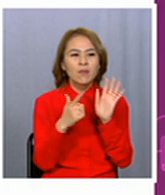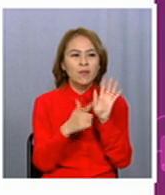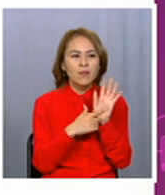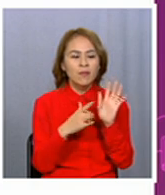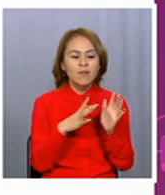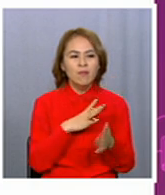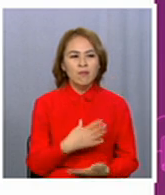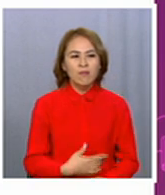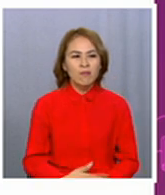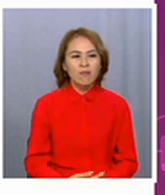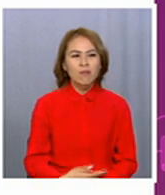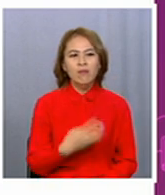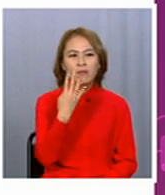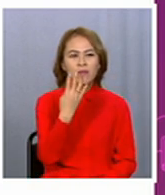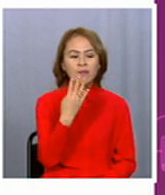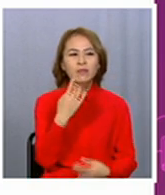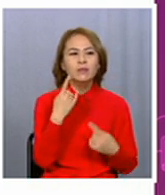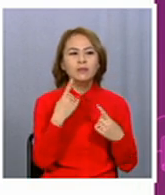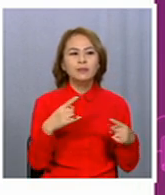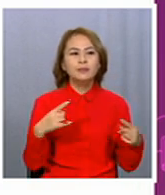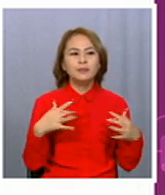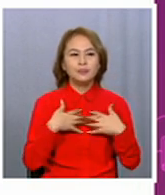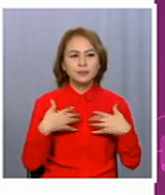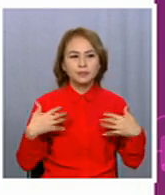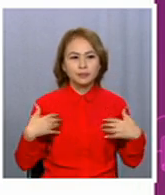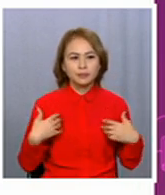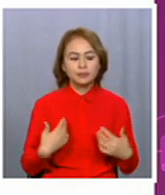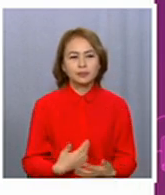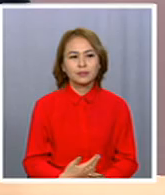Жетінші, төрт түлік малдың бірі.